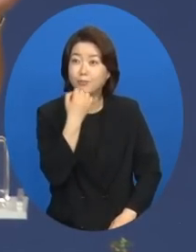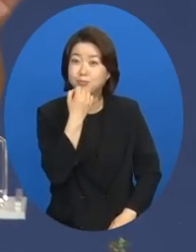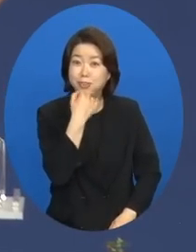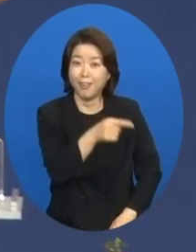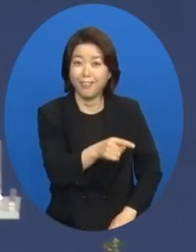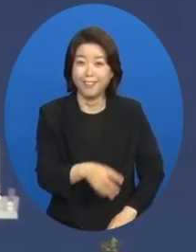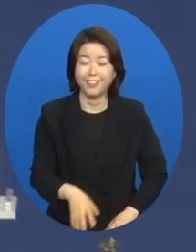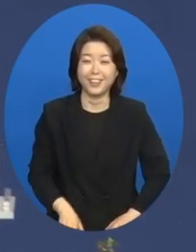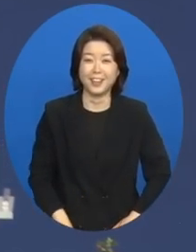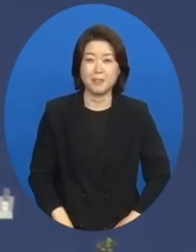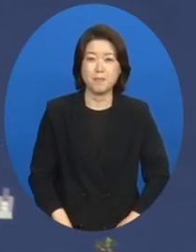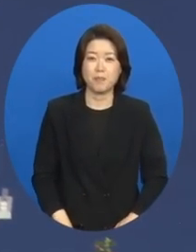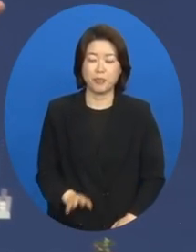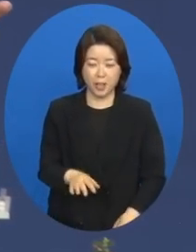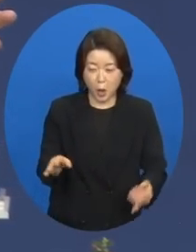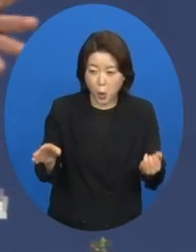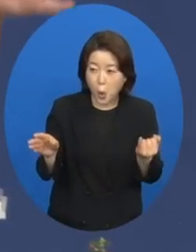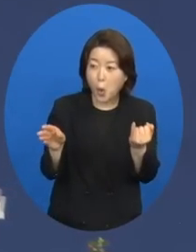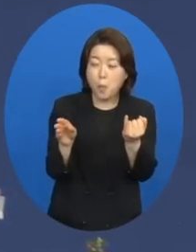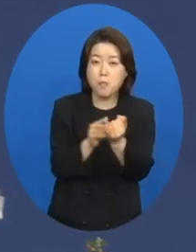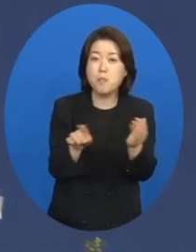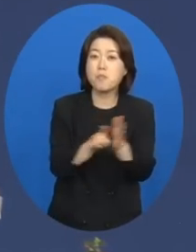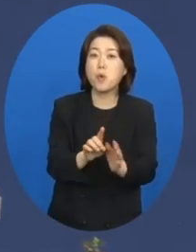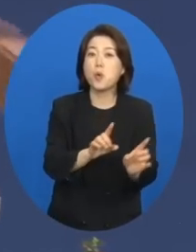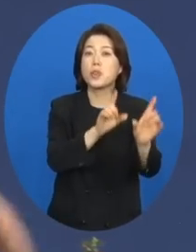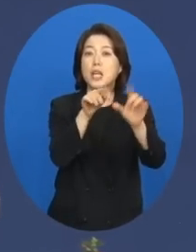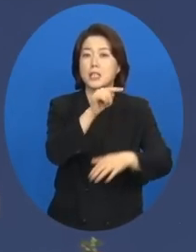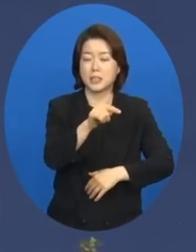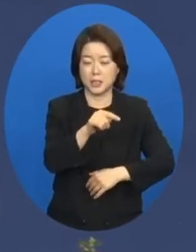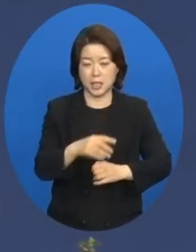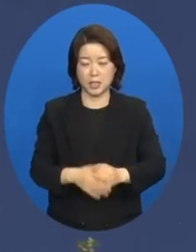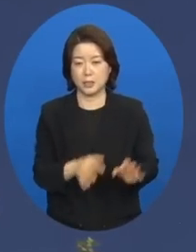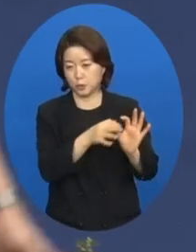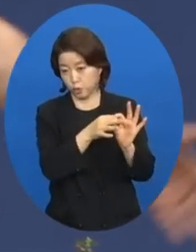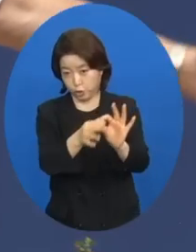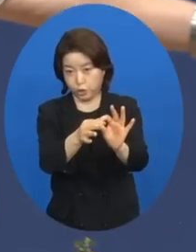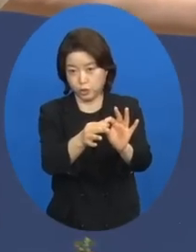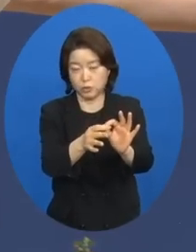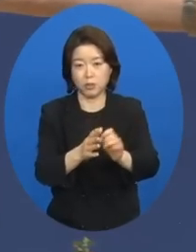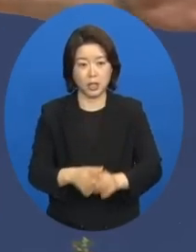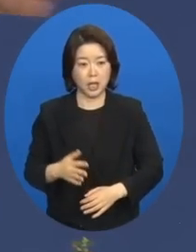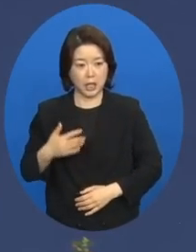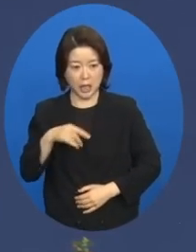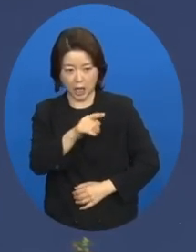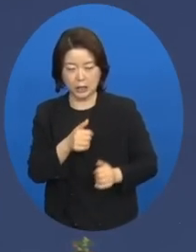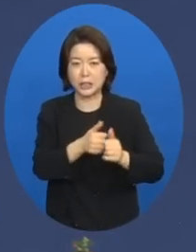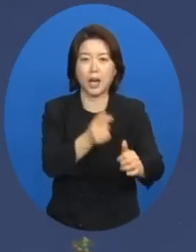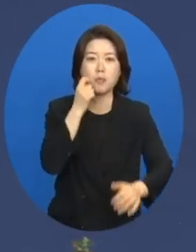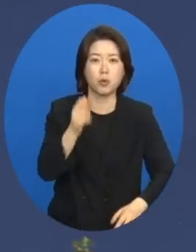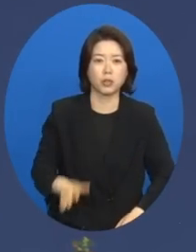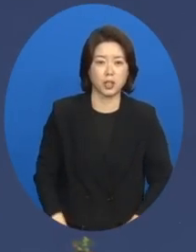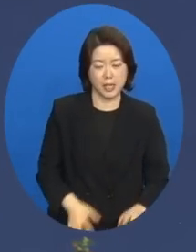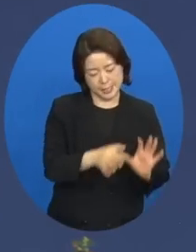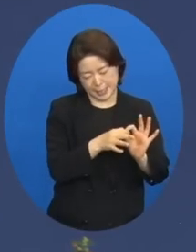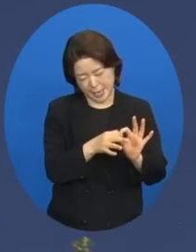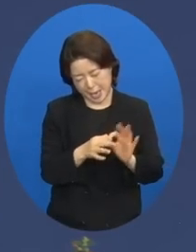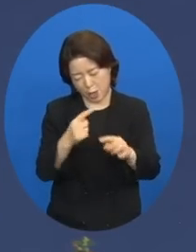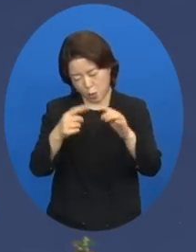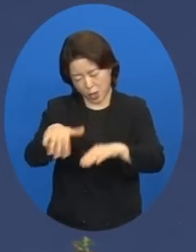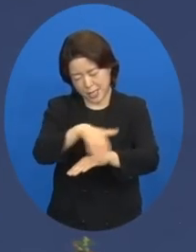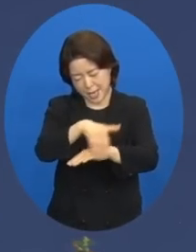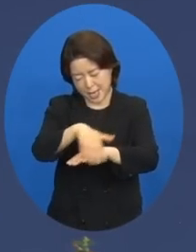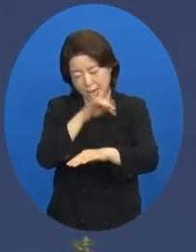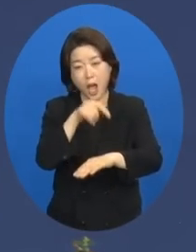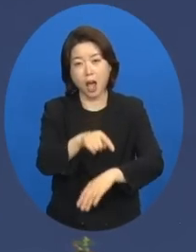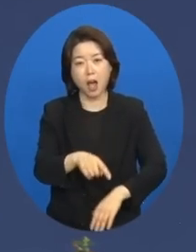그러니까 모태신앙이 꾸준한 거 하나는 안모태가 따라갈 수가 없어요. 꾸준히 교회를 안 빠져.